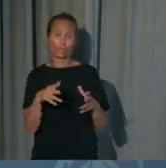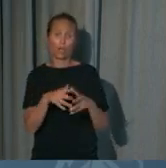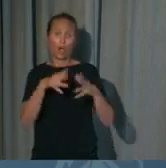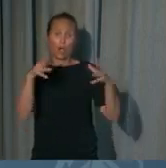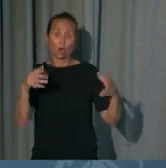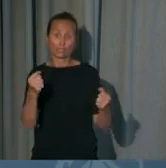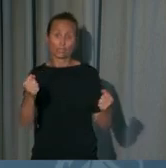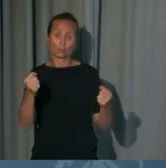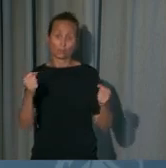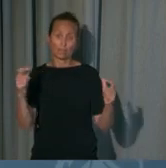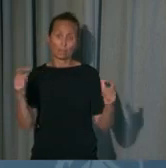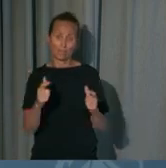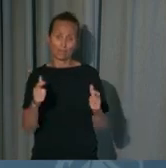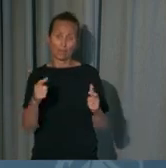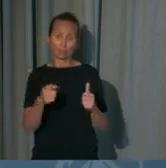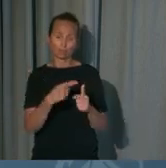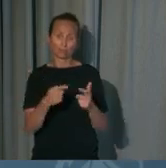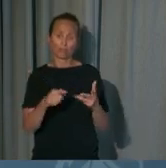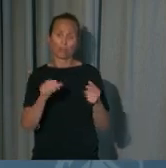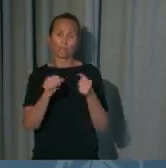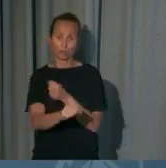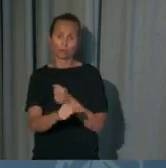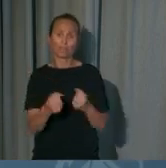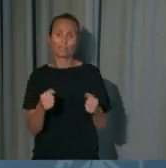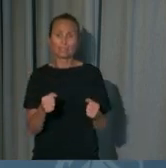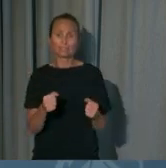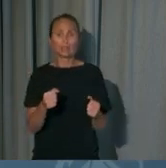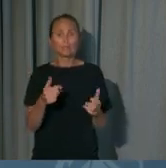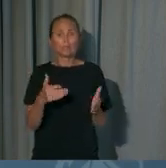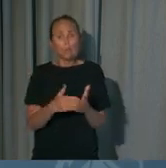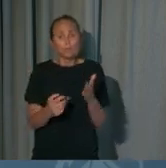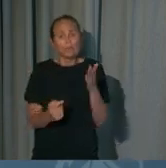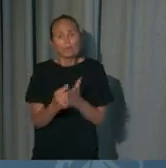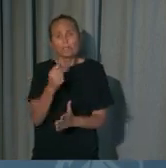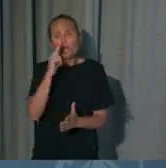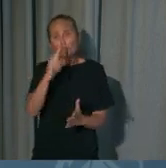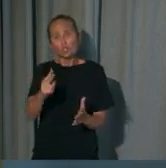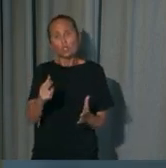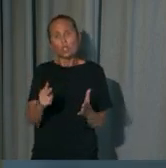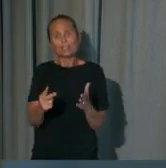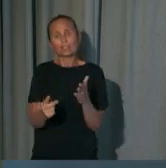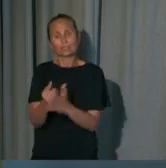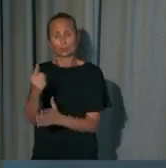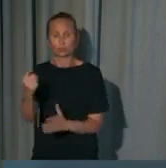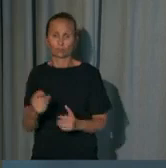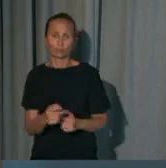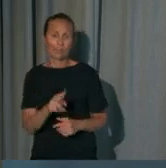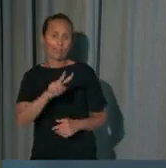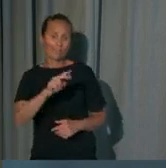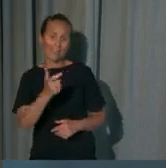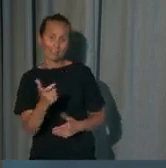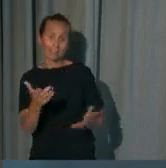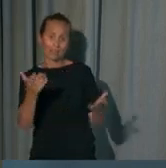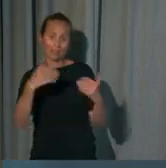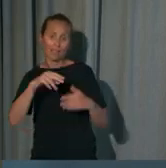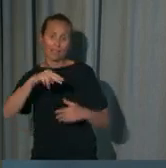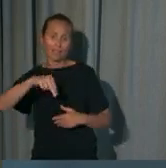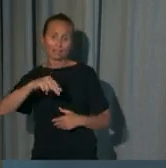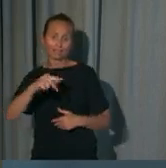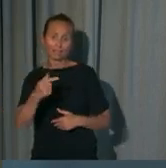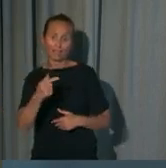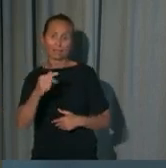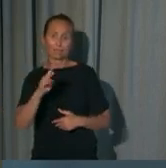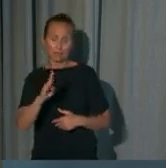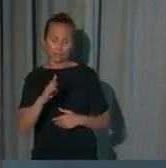vi ser med en rekke forebyggende tiltak mot eventuelle nye angrep. Da er det VG, og deretter NTB.